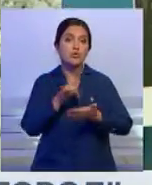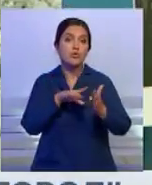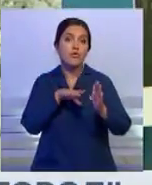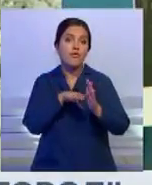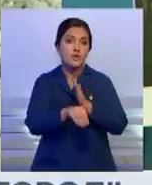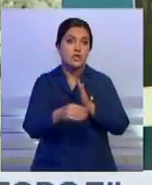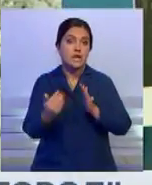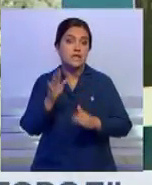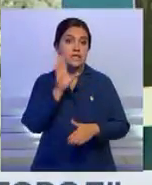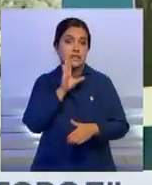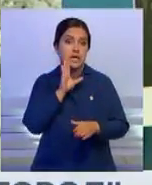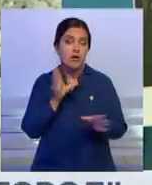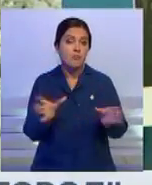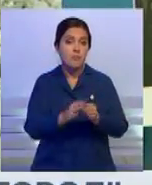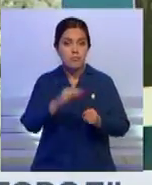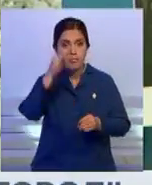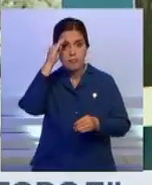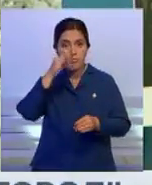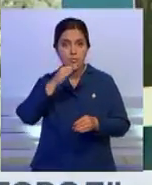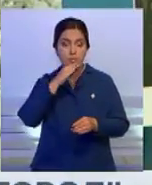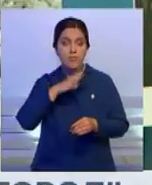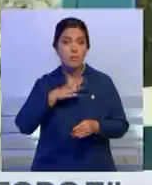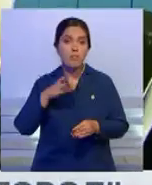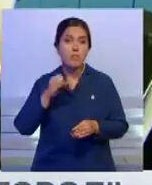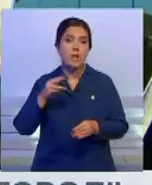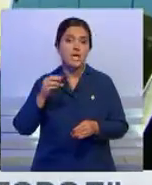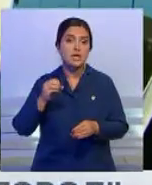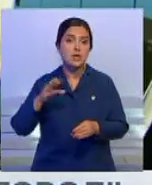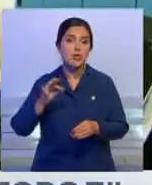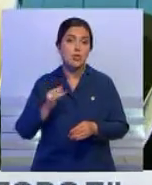число. Девочка вместе с папой поднялась на Медео и